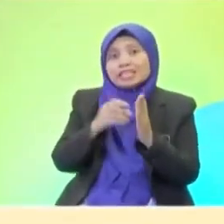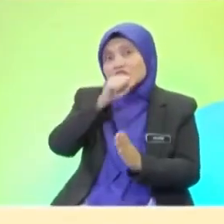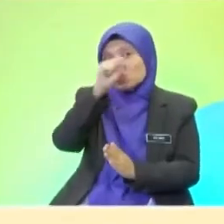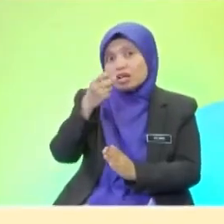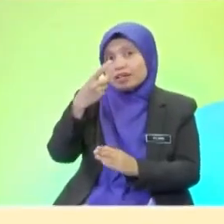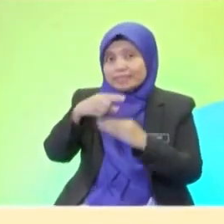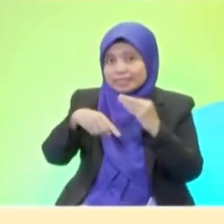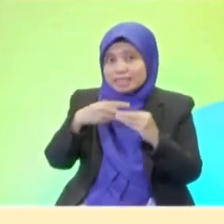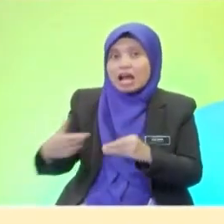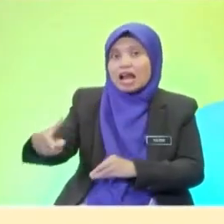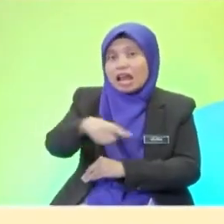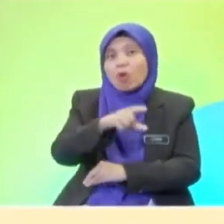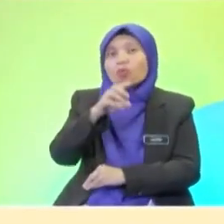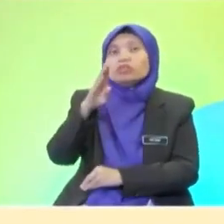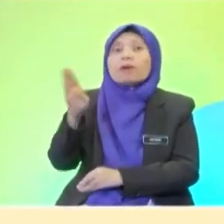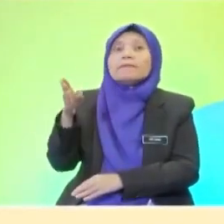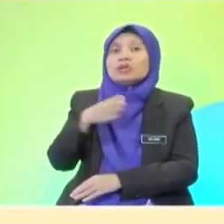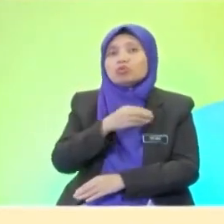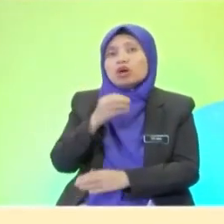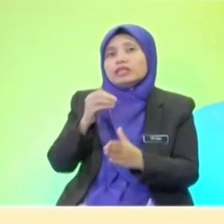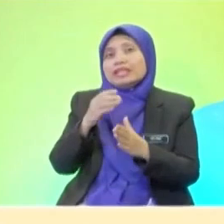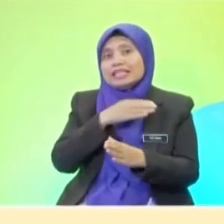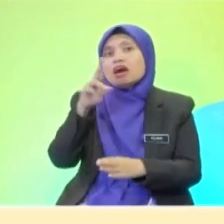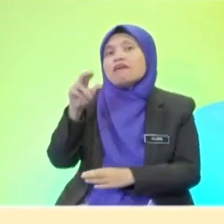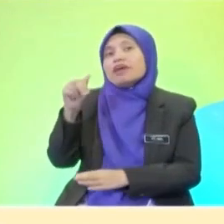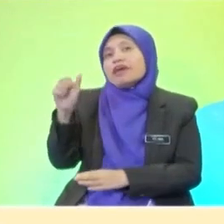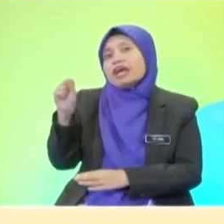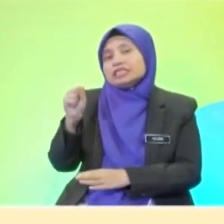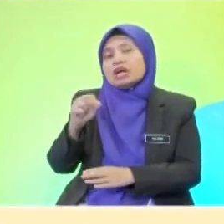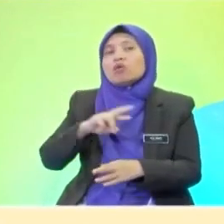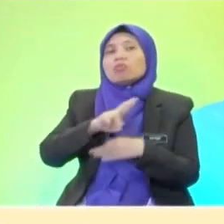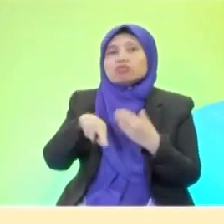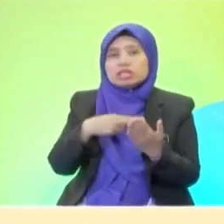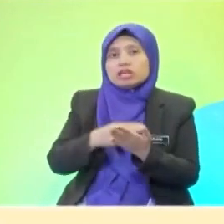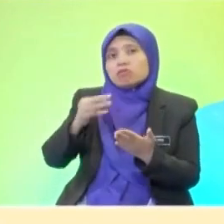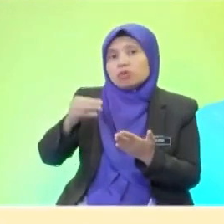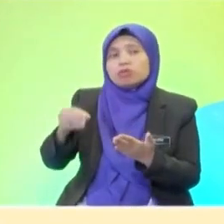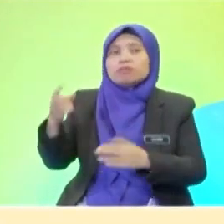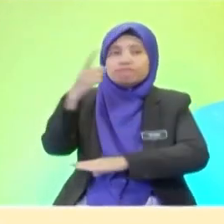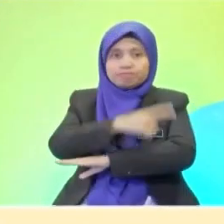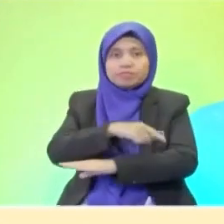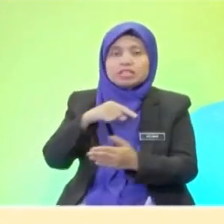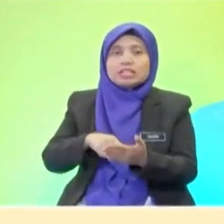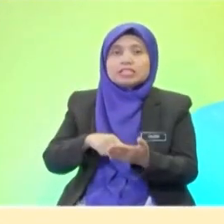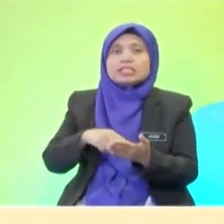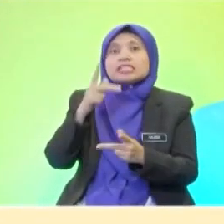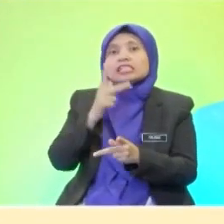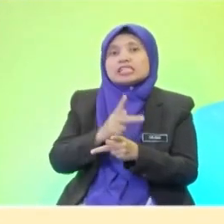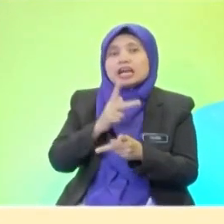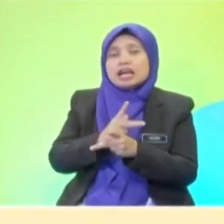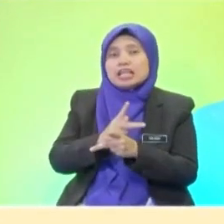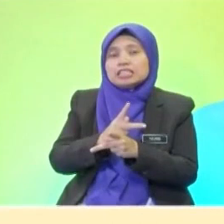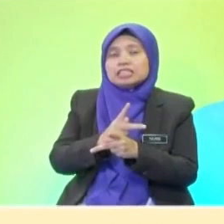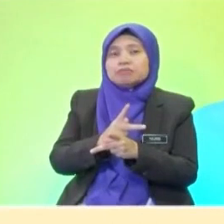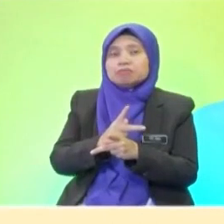biru dan juga ras ataupun Rakan alam sekitar jadi rumusannya murid-murid hari ini Yang Kekal besaran